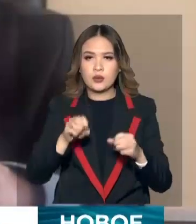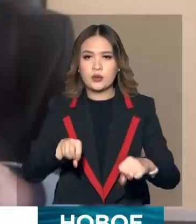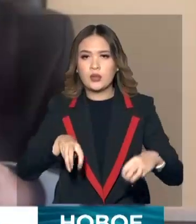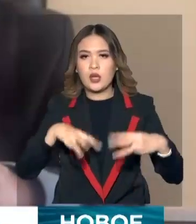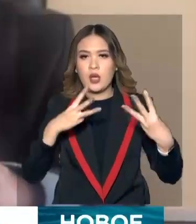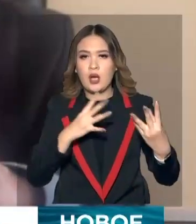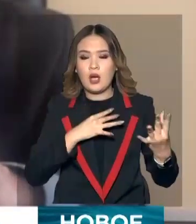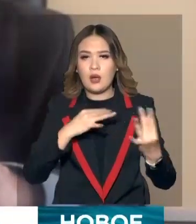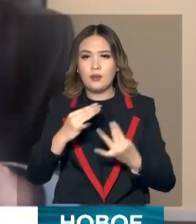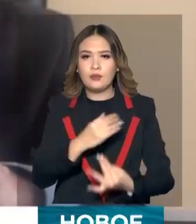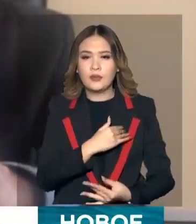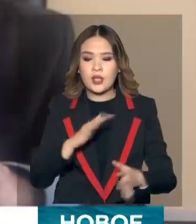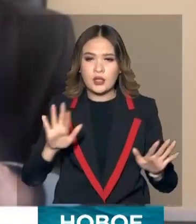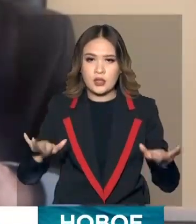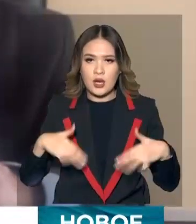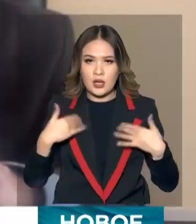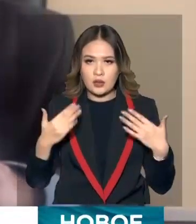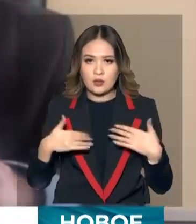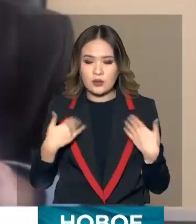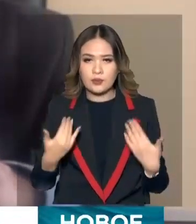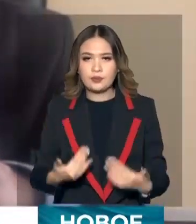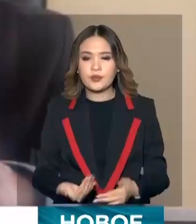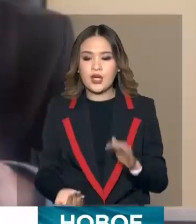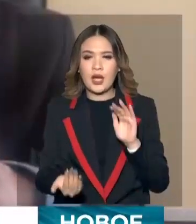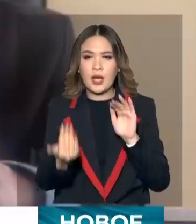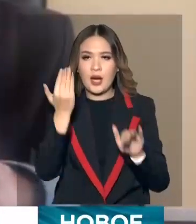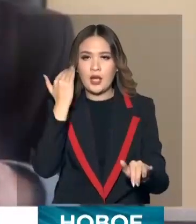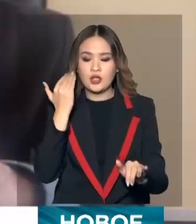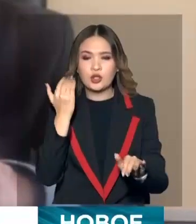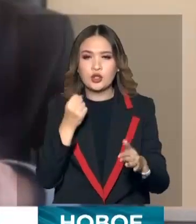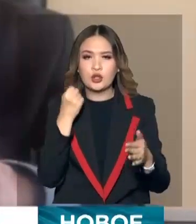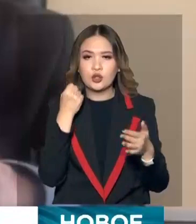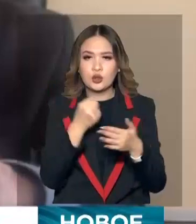связи. Здравствуйте, Галымжан Муратович.